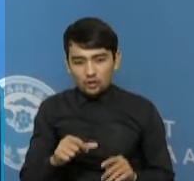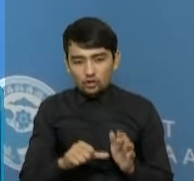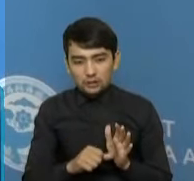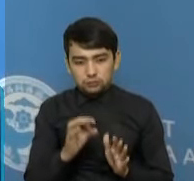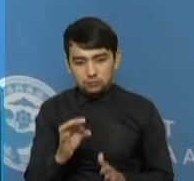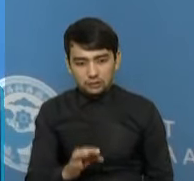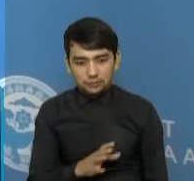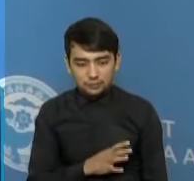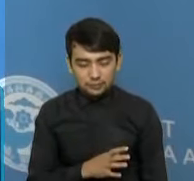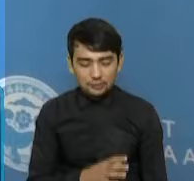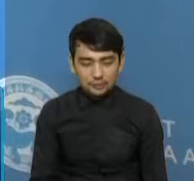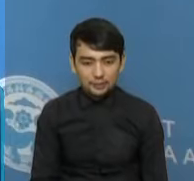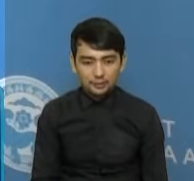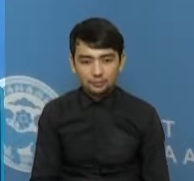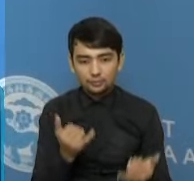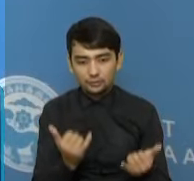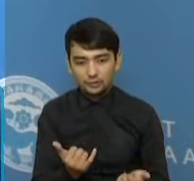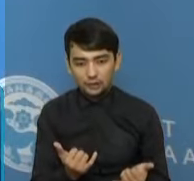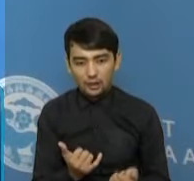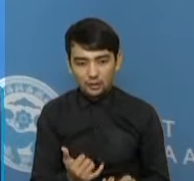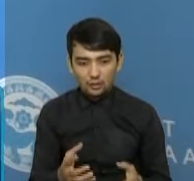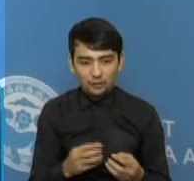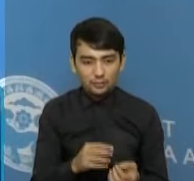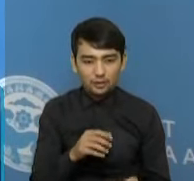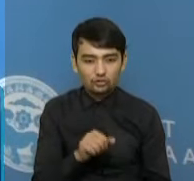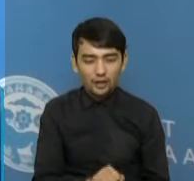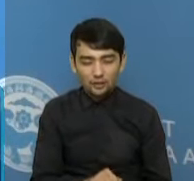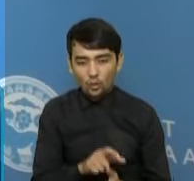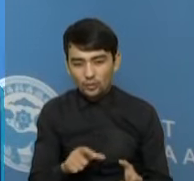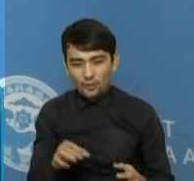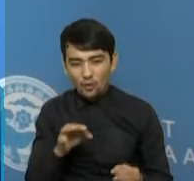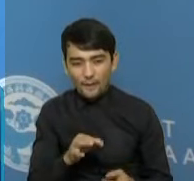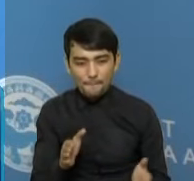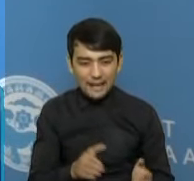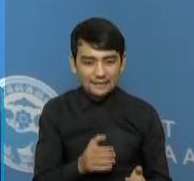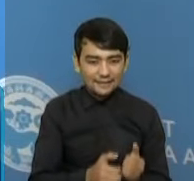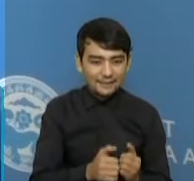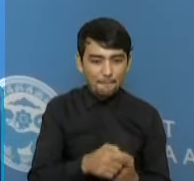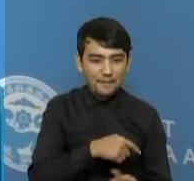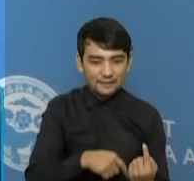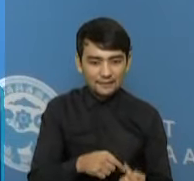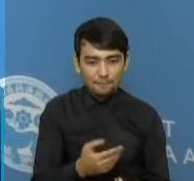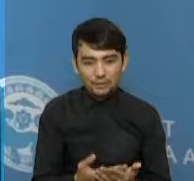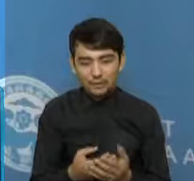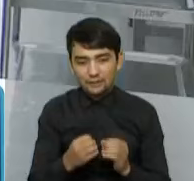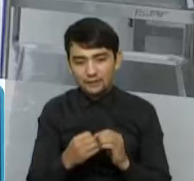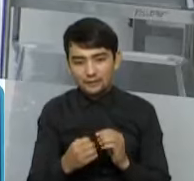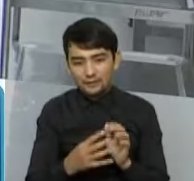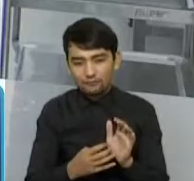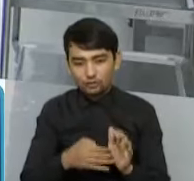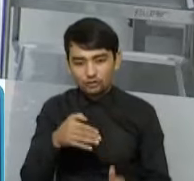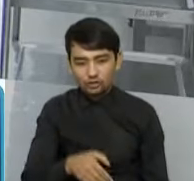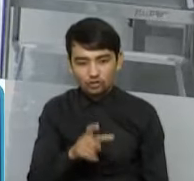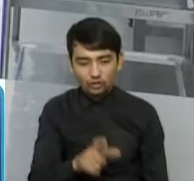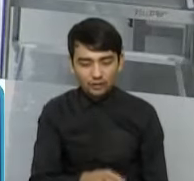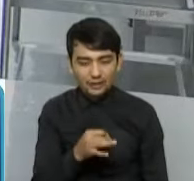6%. Сегодня численность занятых в малом и среднем бизнесе составляет более 900 тысяч человек.